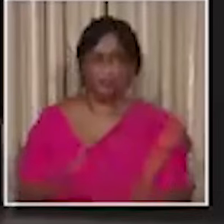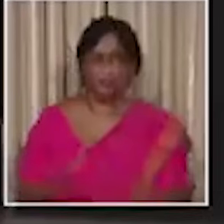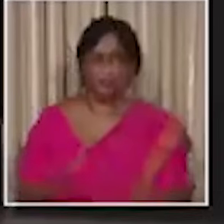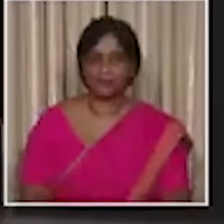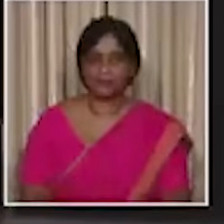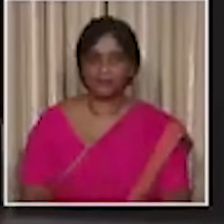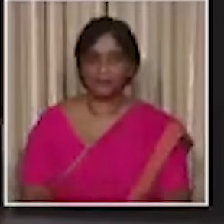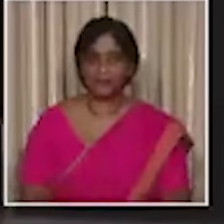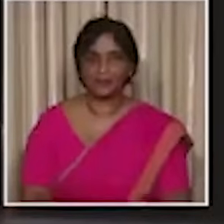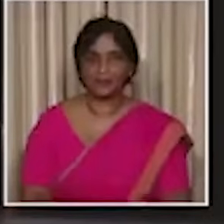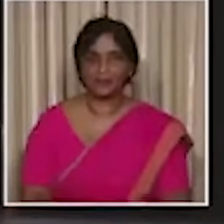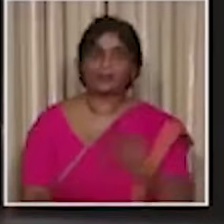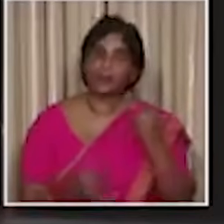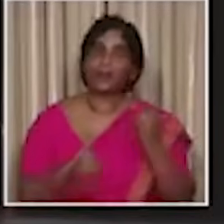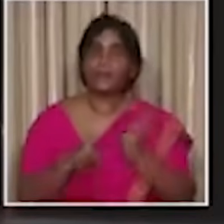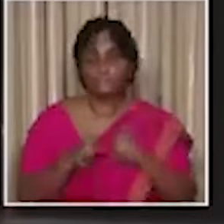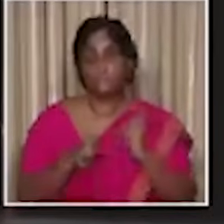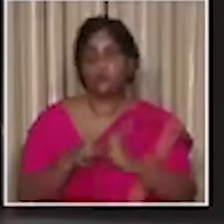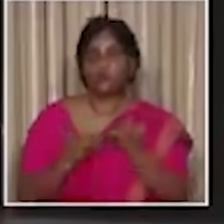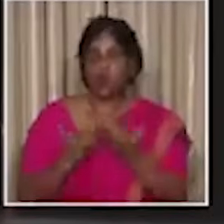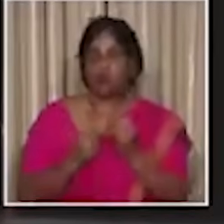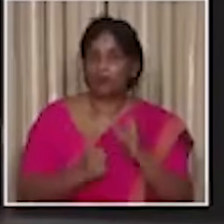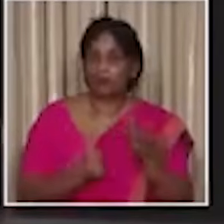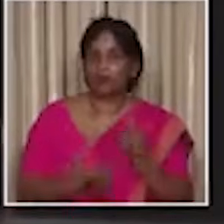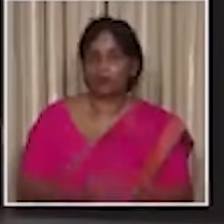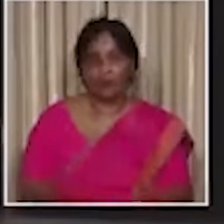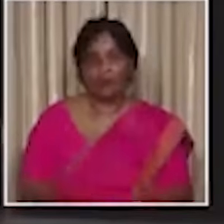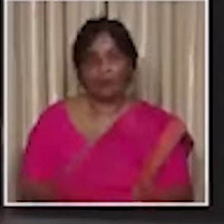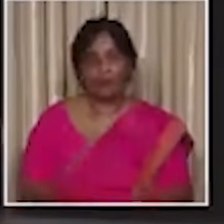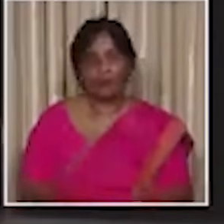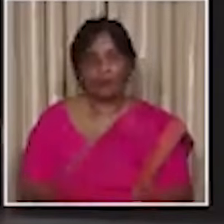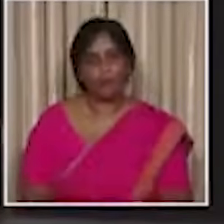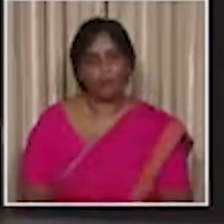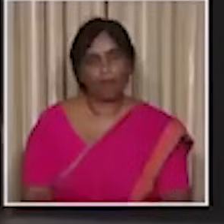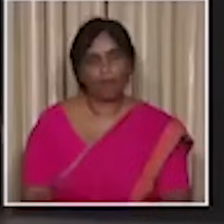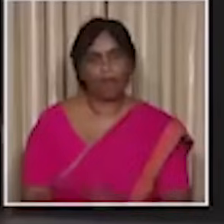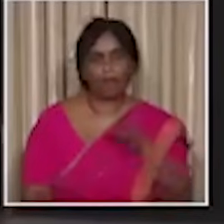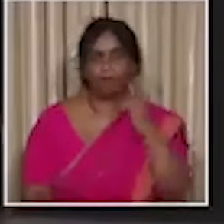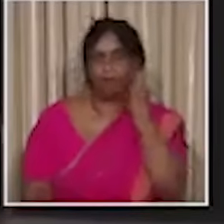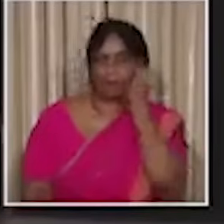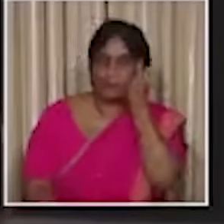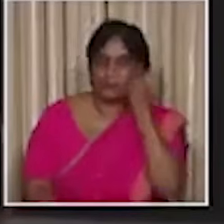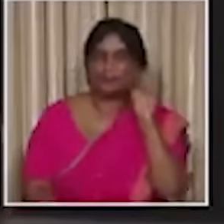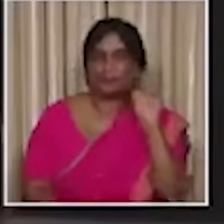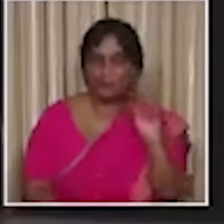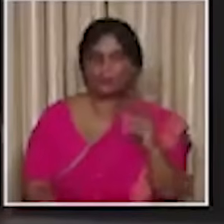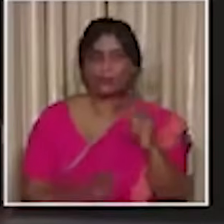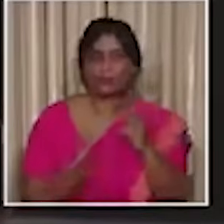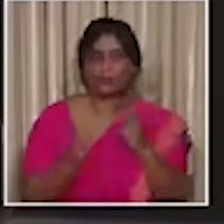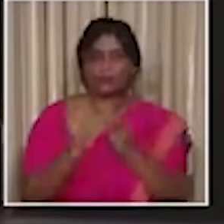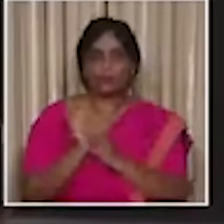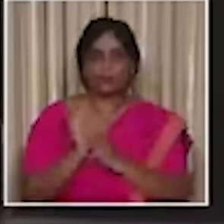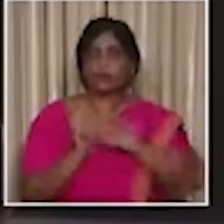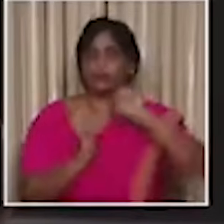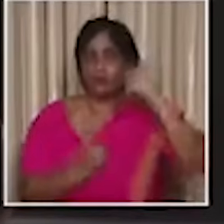Nita muka kali prasne ke dini pe tanru kumara matuma. Deng obat matuma. Tak upacara panaya kerana abu tu mah molta abidali dah makila. Kau